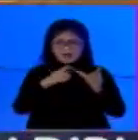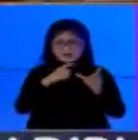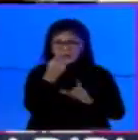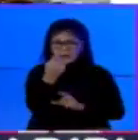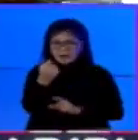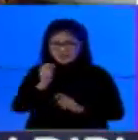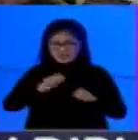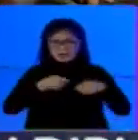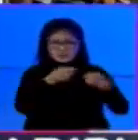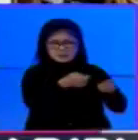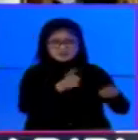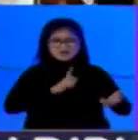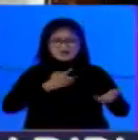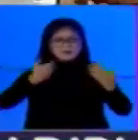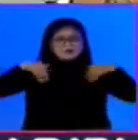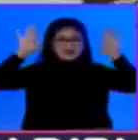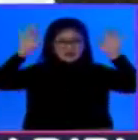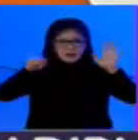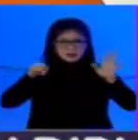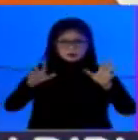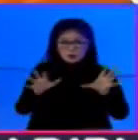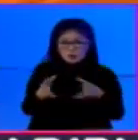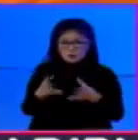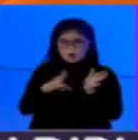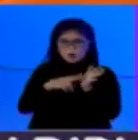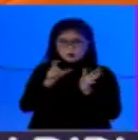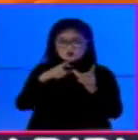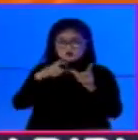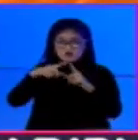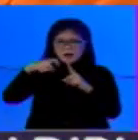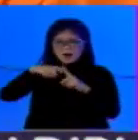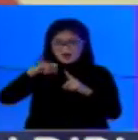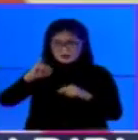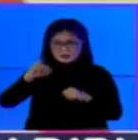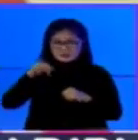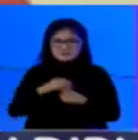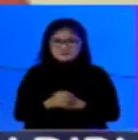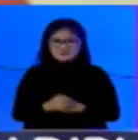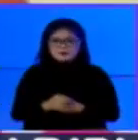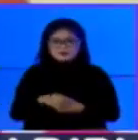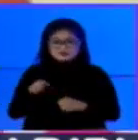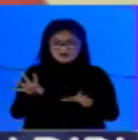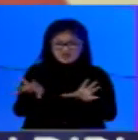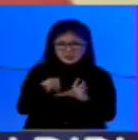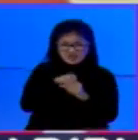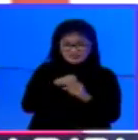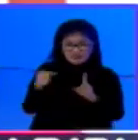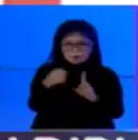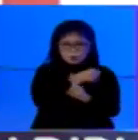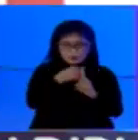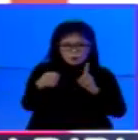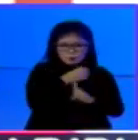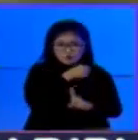Rabu siang karena khawatir serangan balik kelompok Nus Kay. SR diketahui terlibat penyerangan terhadap Ede, anak buah Nus Kay yang tewas di wilayah